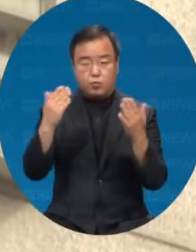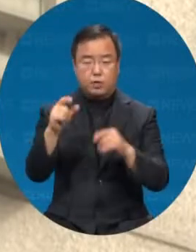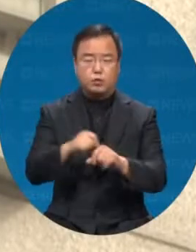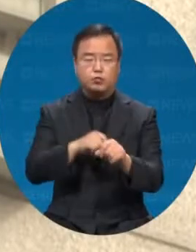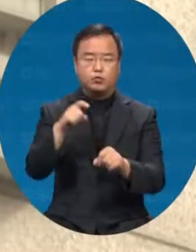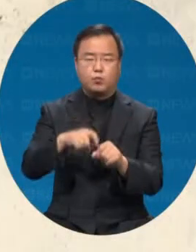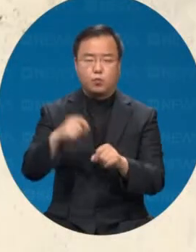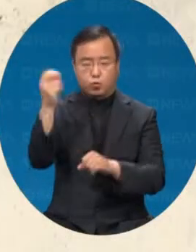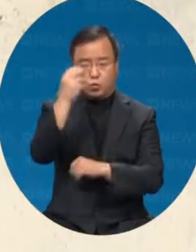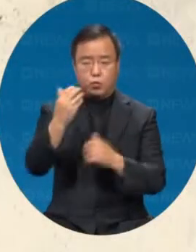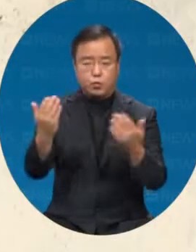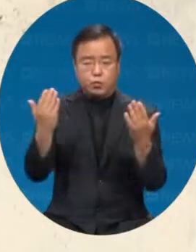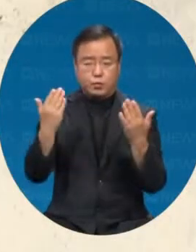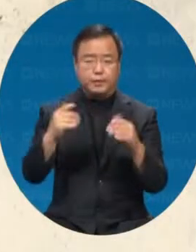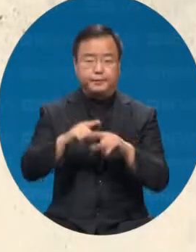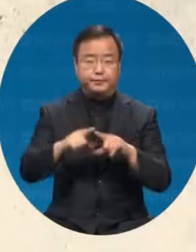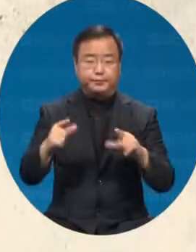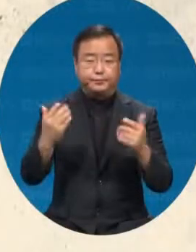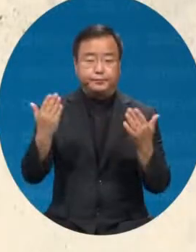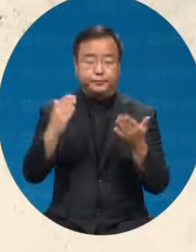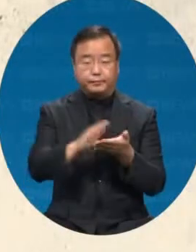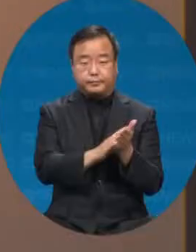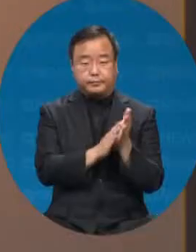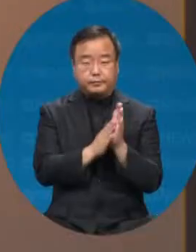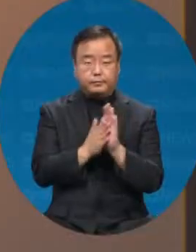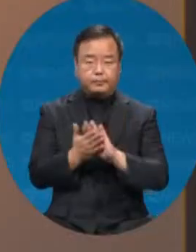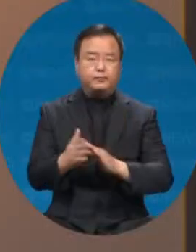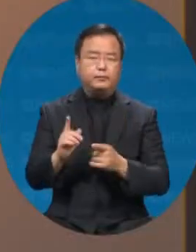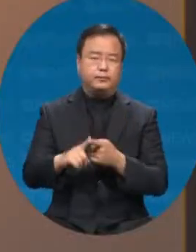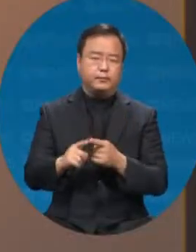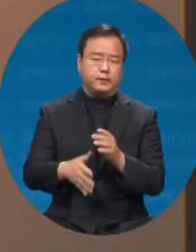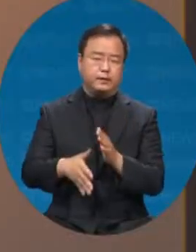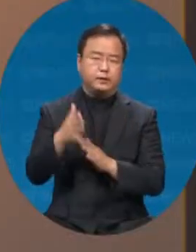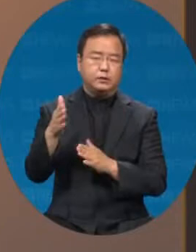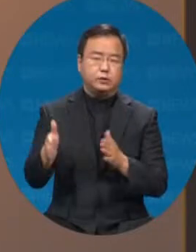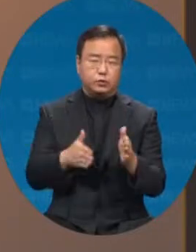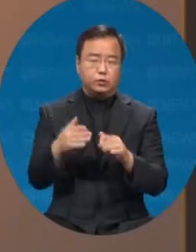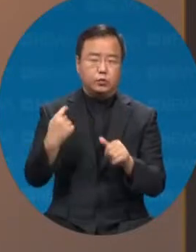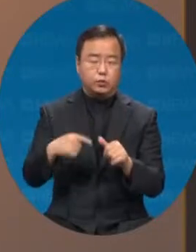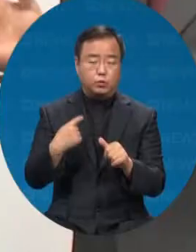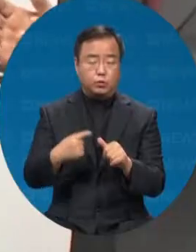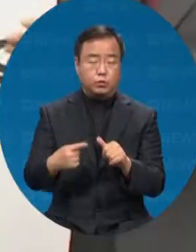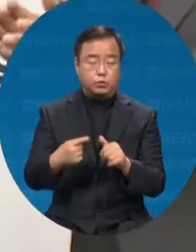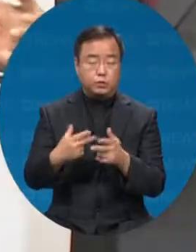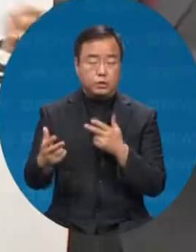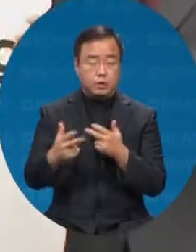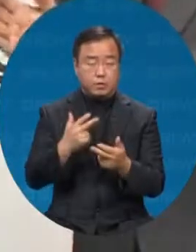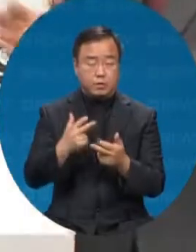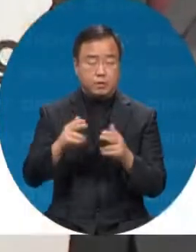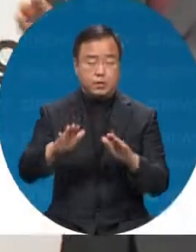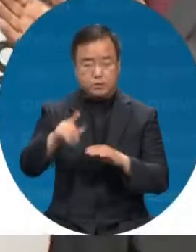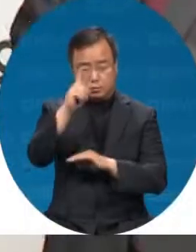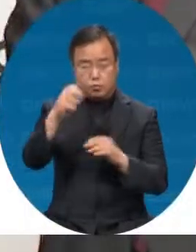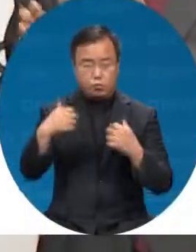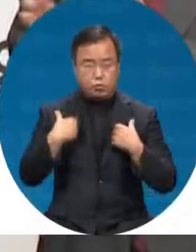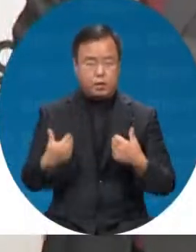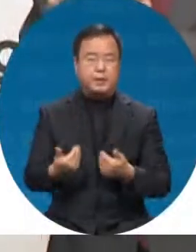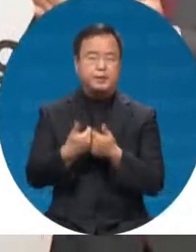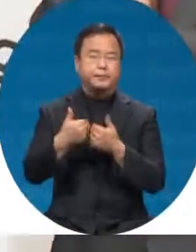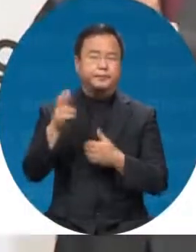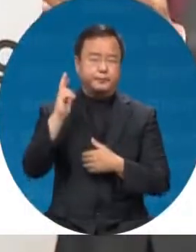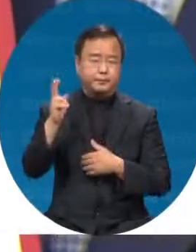전환을 놓고도 현 정부와 시 도교육감 협의회가 대립할 가능성이 높습니다 윤석렬 전부는 인수에